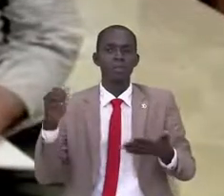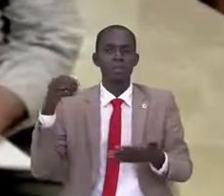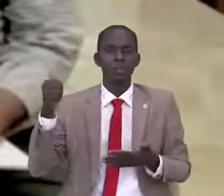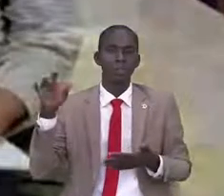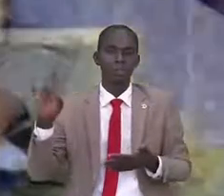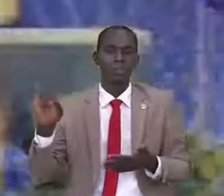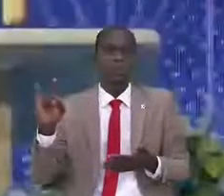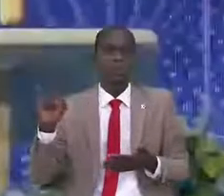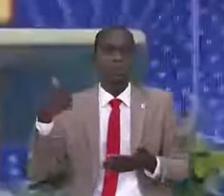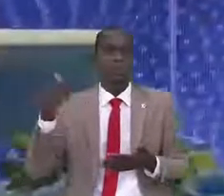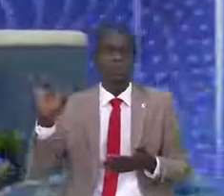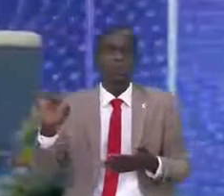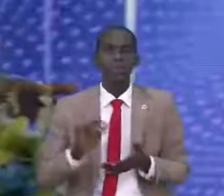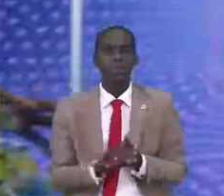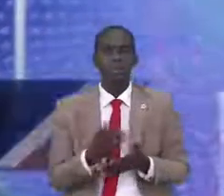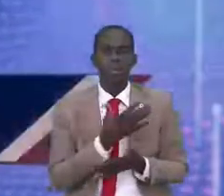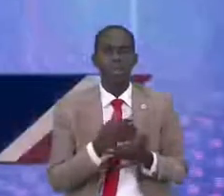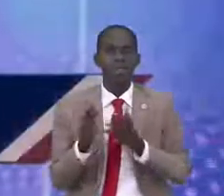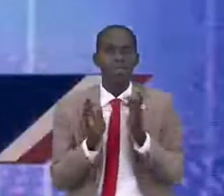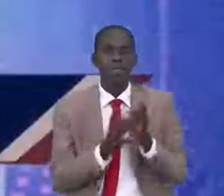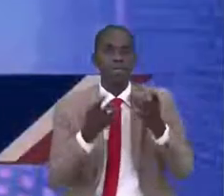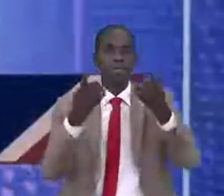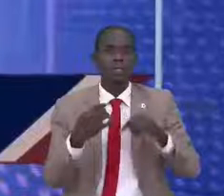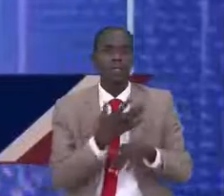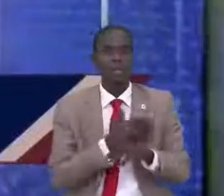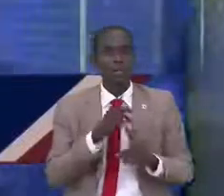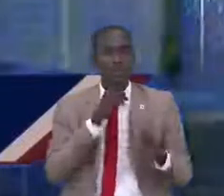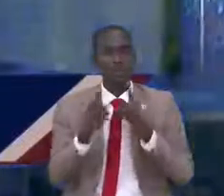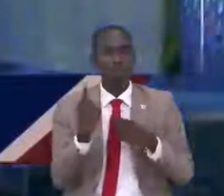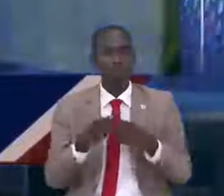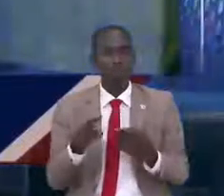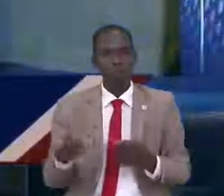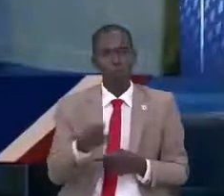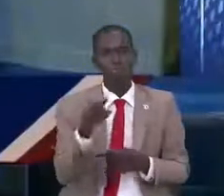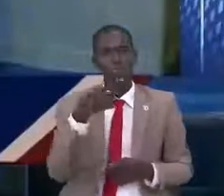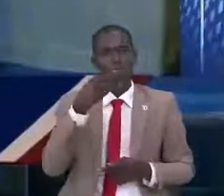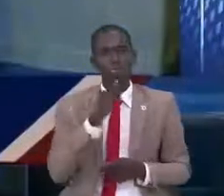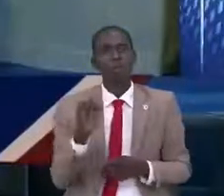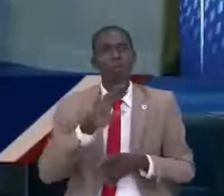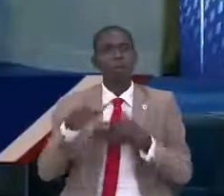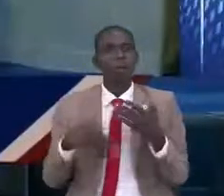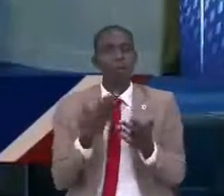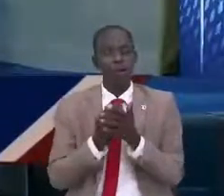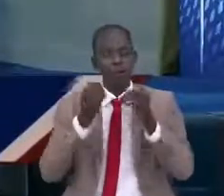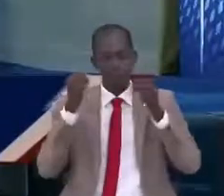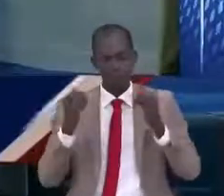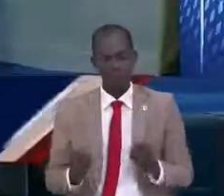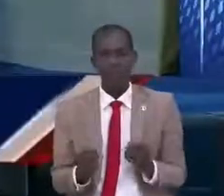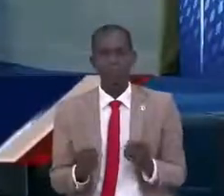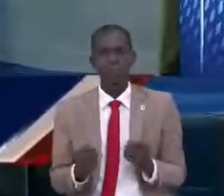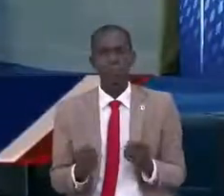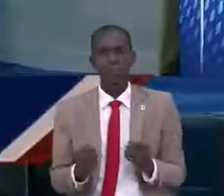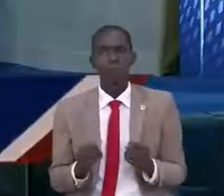28, 18. Jésus s'étant approché, leur parla ainsi. Tout